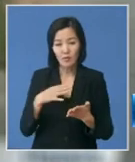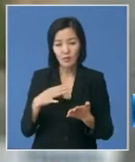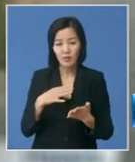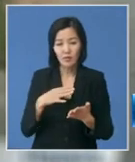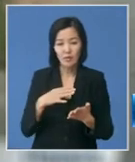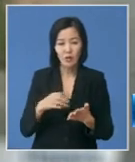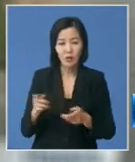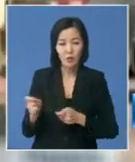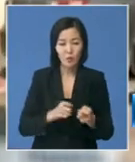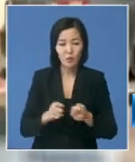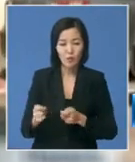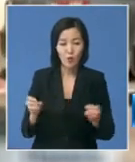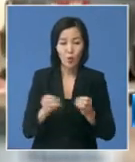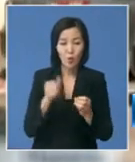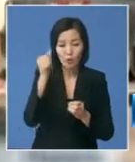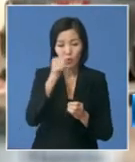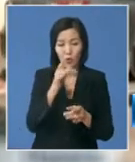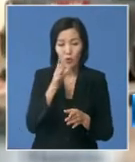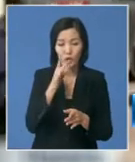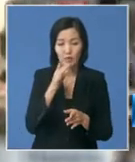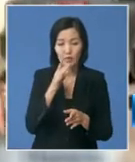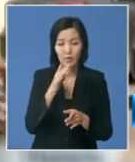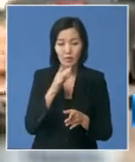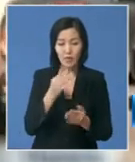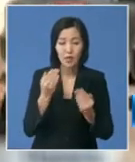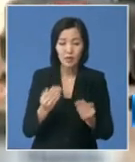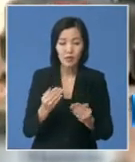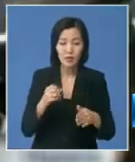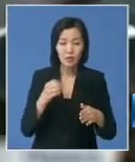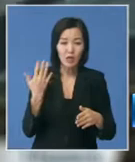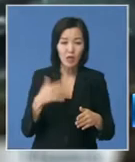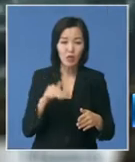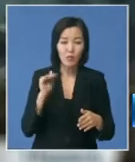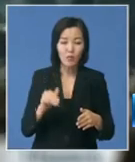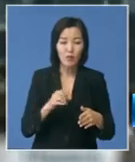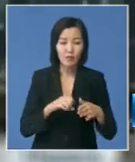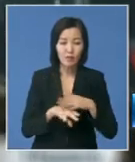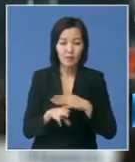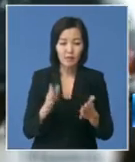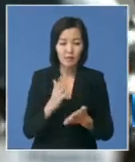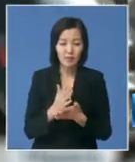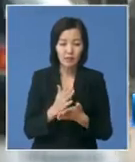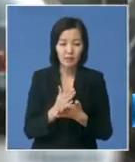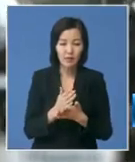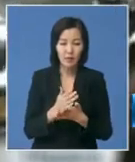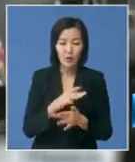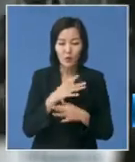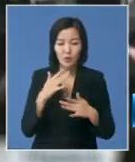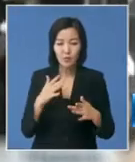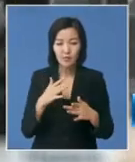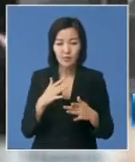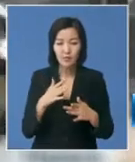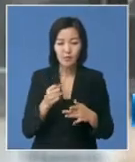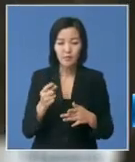үкіметі 10 жыл уақыттан бері айналысып келеді. Бүгінде елді паналап келген 50 мыңға жуық адам жүр. Олардың басым бөлігі Тель-Авивтегі